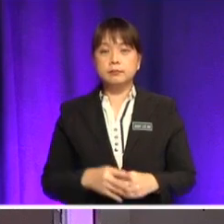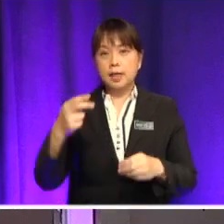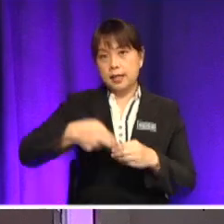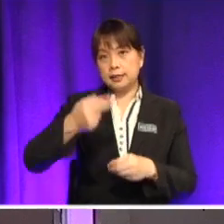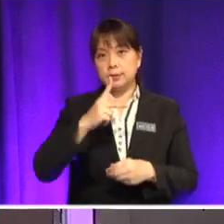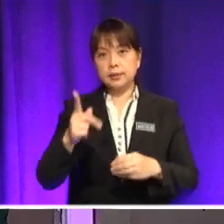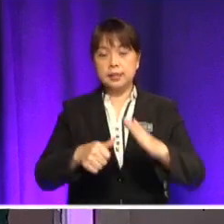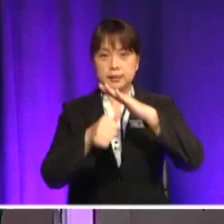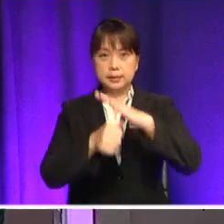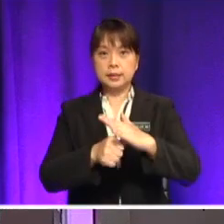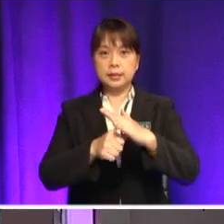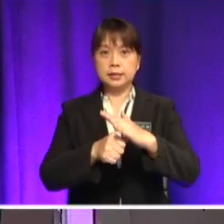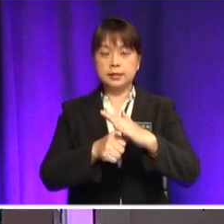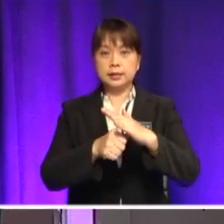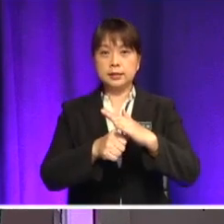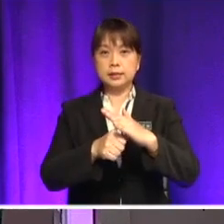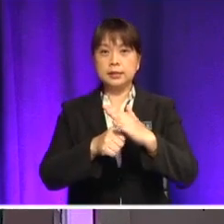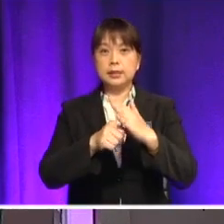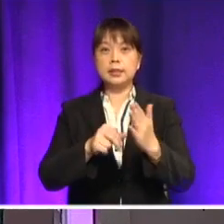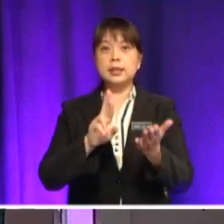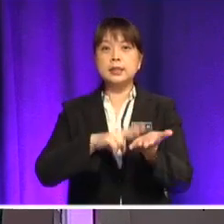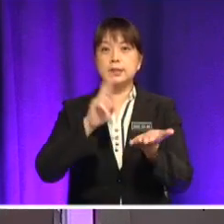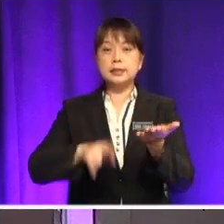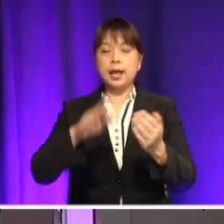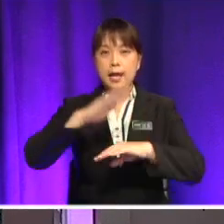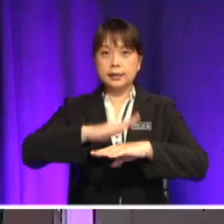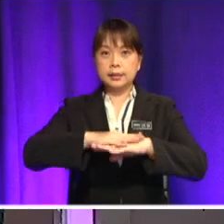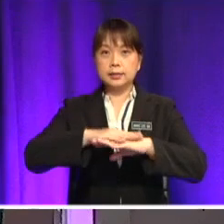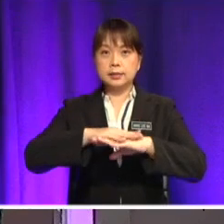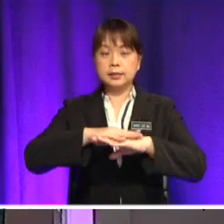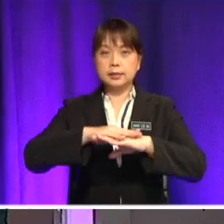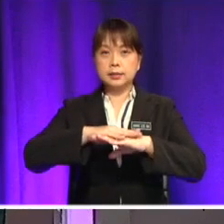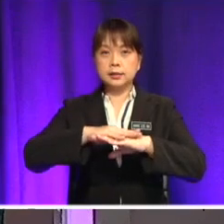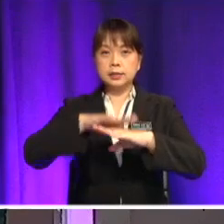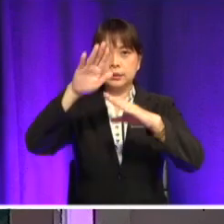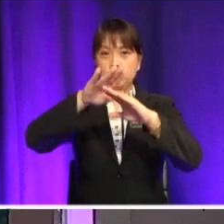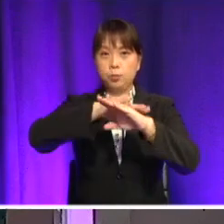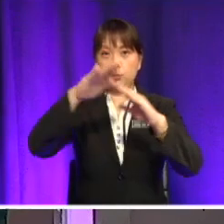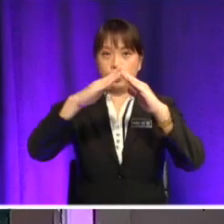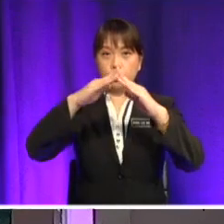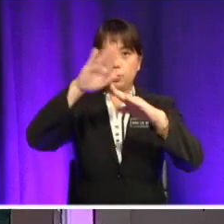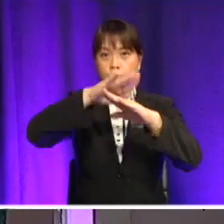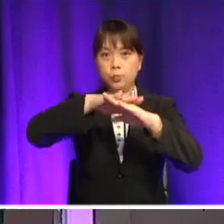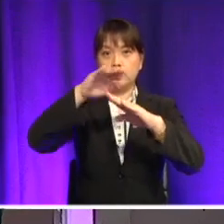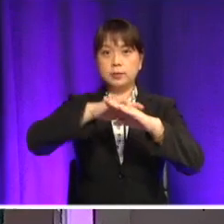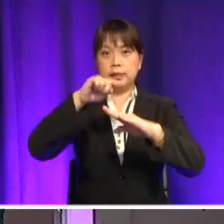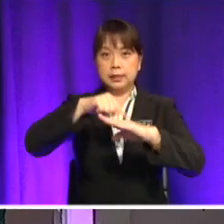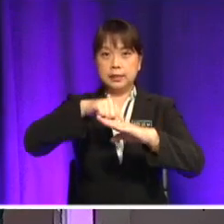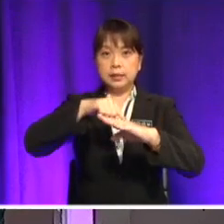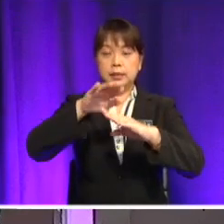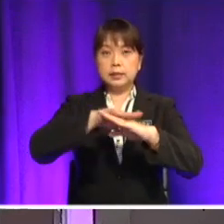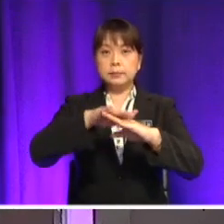tekanan yang rendah di atas Bumbung jadi perbedaan tekanan di bawah yang lebih rendah rendah